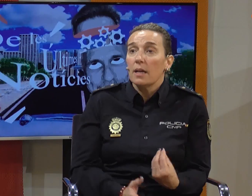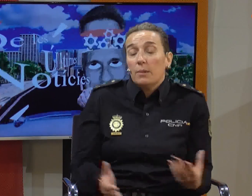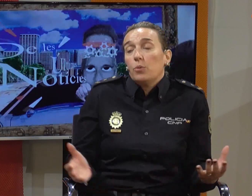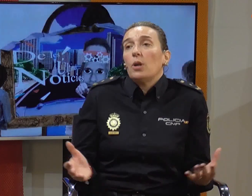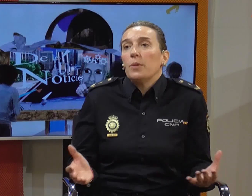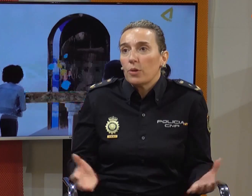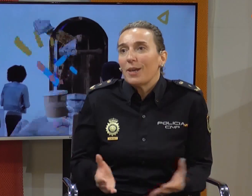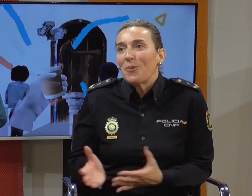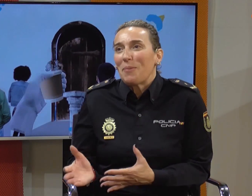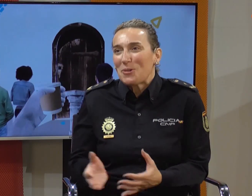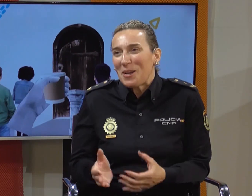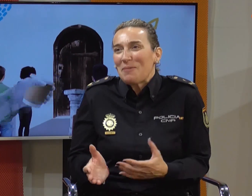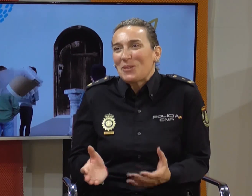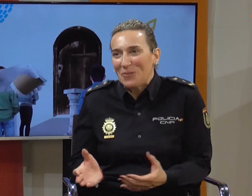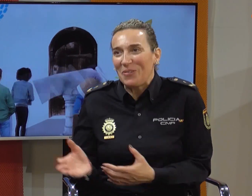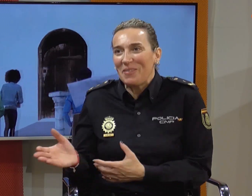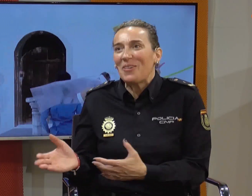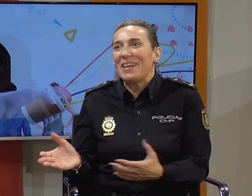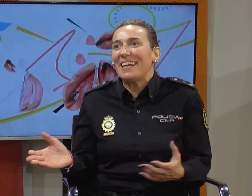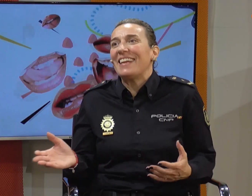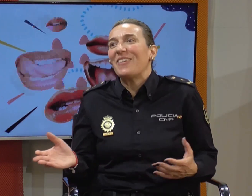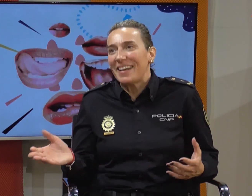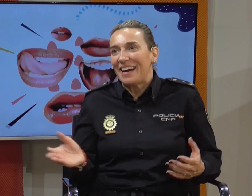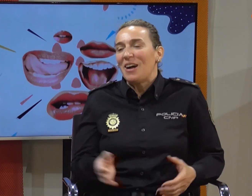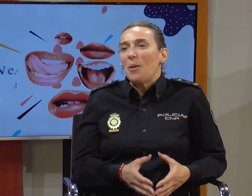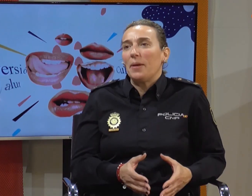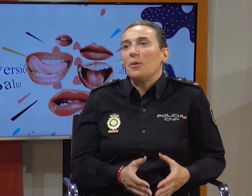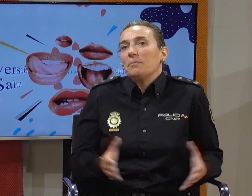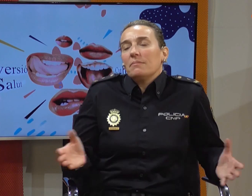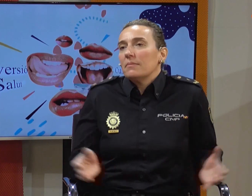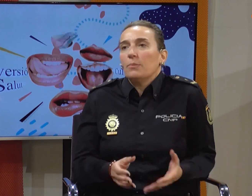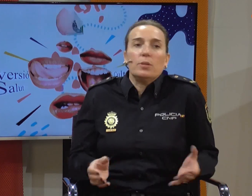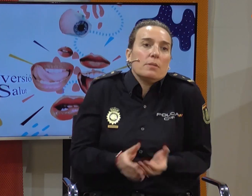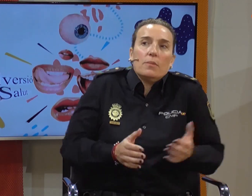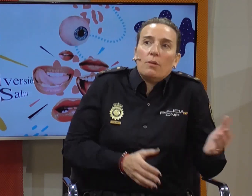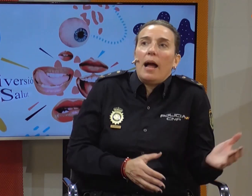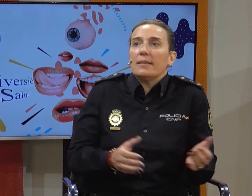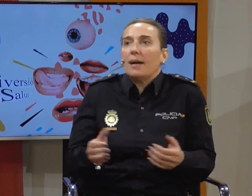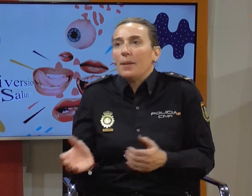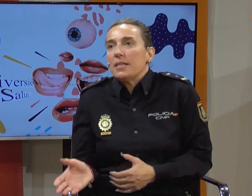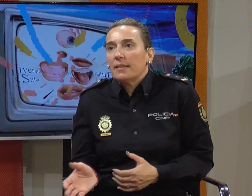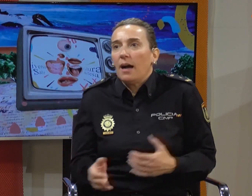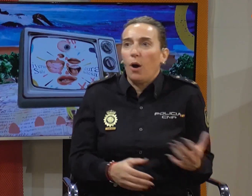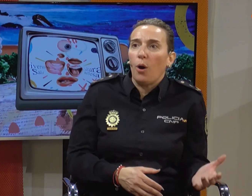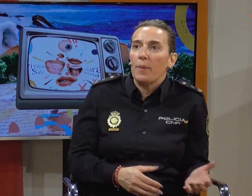característiques, pues a lo millor hi ha una persona que mos confundim i no, sí. I no era. Ajá. Però pues, alta, baixeta, home,